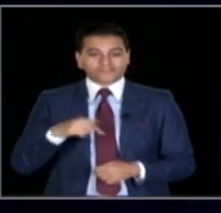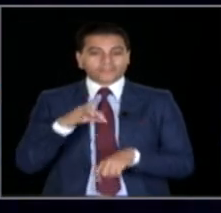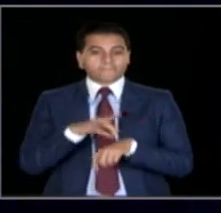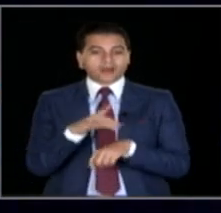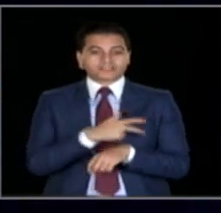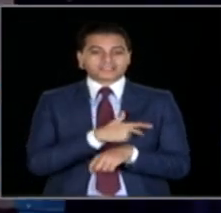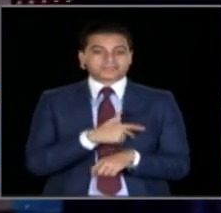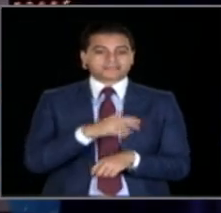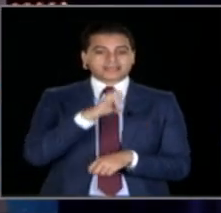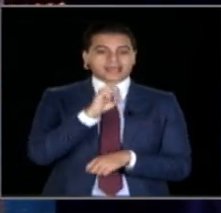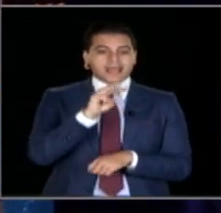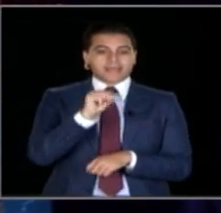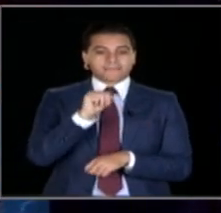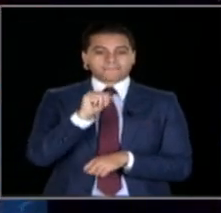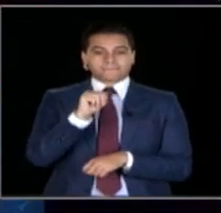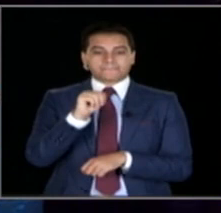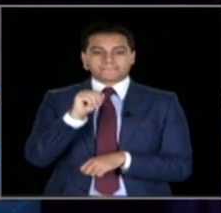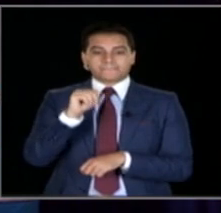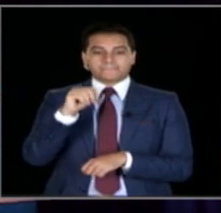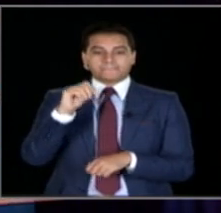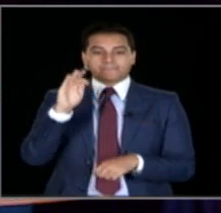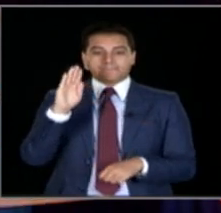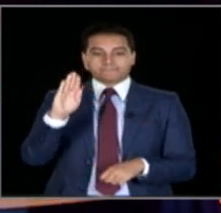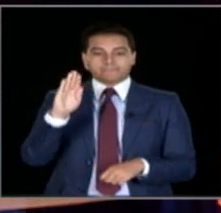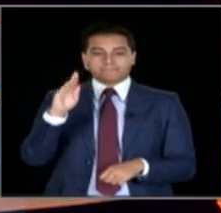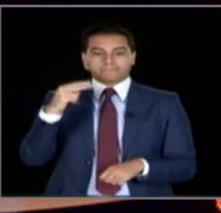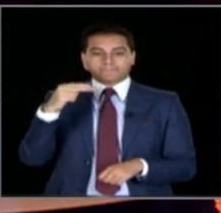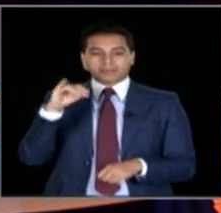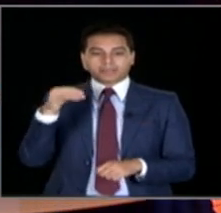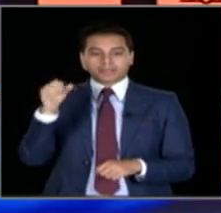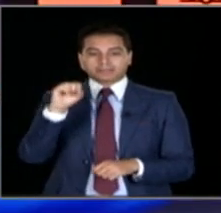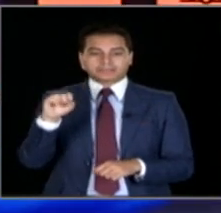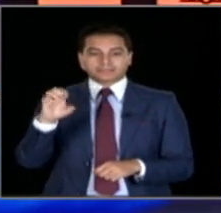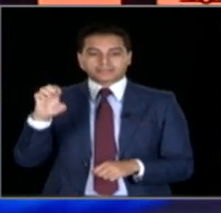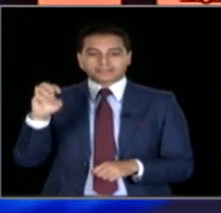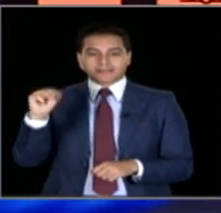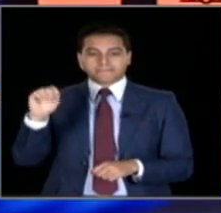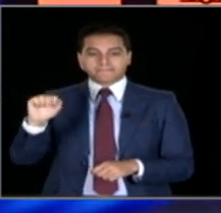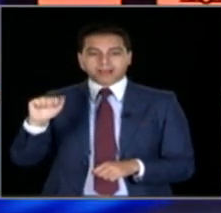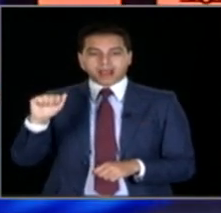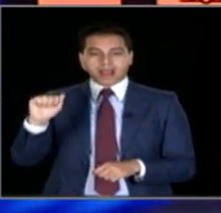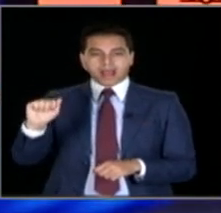يصيب مرض أنفيزيما أحد أجهزة جسم الإنسان، فما هو؟